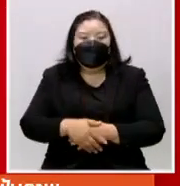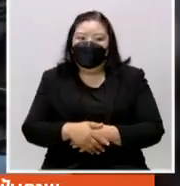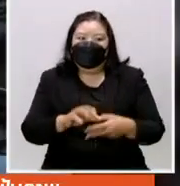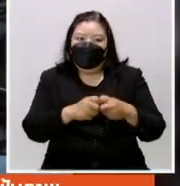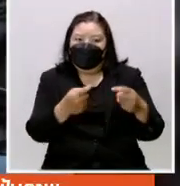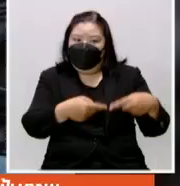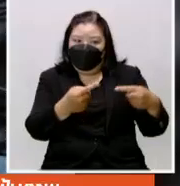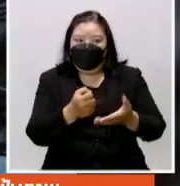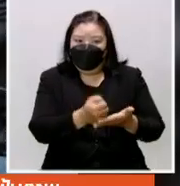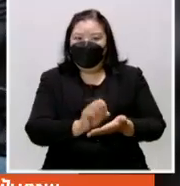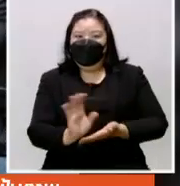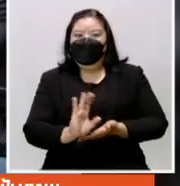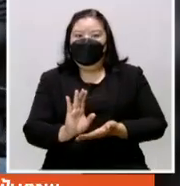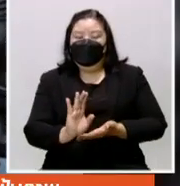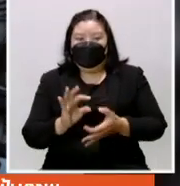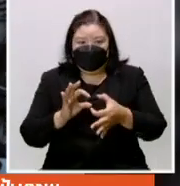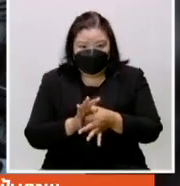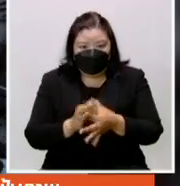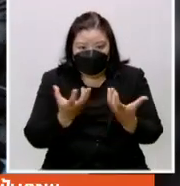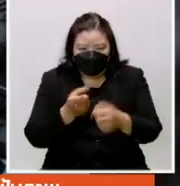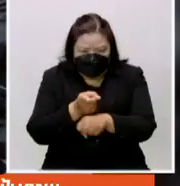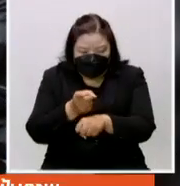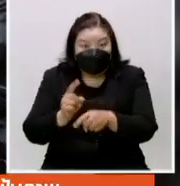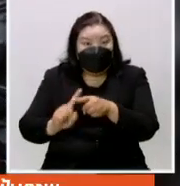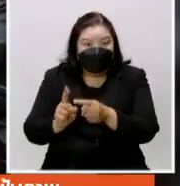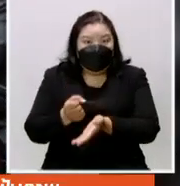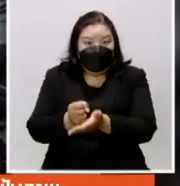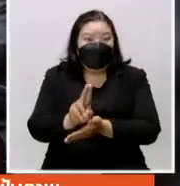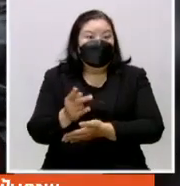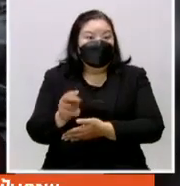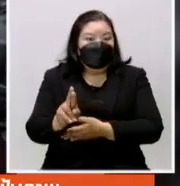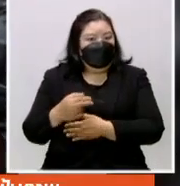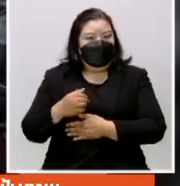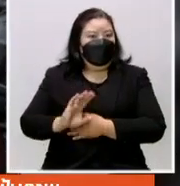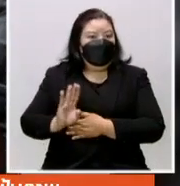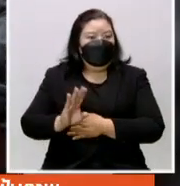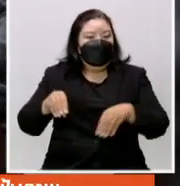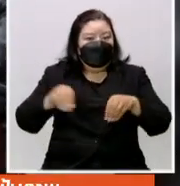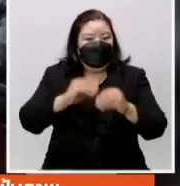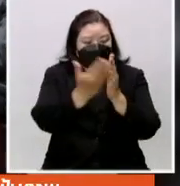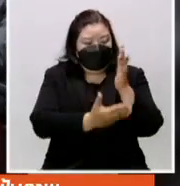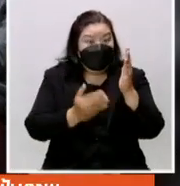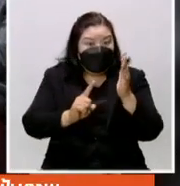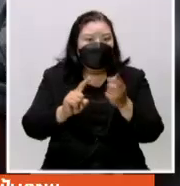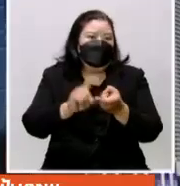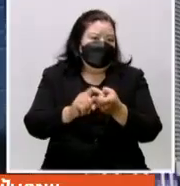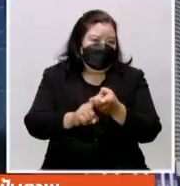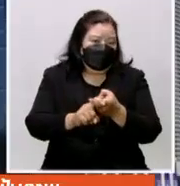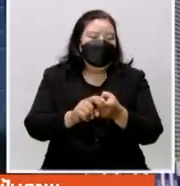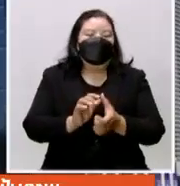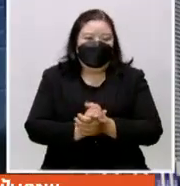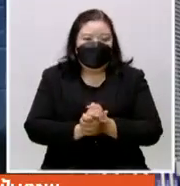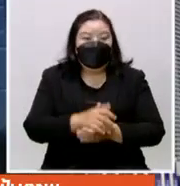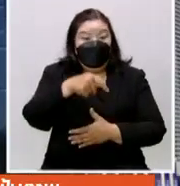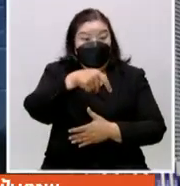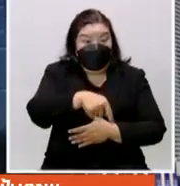พิ่มเติมหรือมีการวางระบบอาวุธบางอย่างในยูเครนรวมทั้งประเทศอื่นๆที่มีพรมแดนติดกับรัสเซียด้วยเมื่อวันพุธที่ผ่